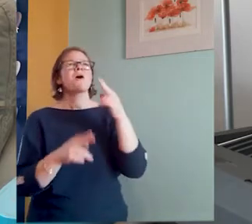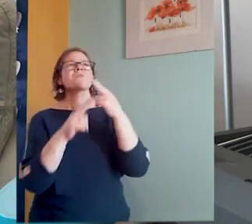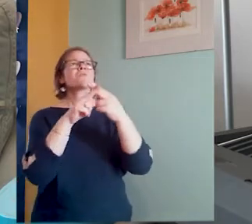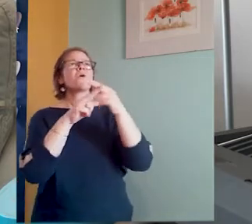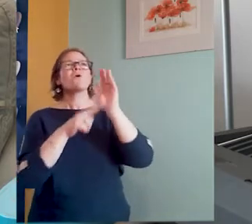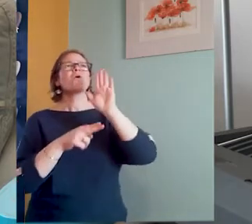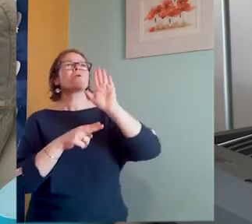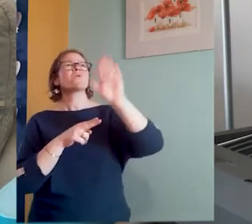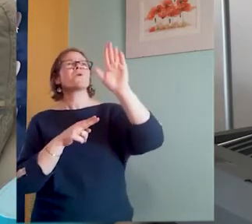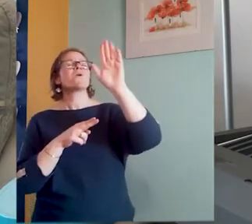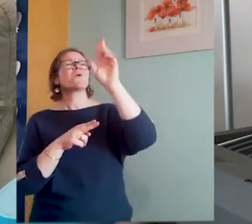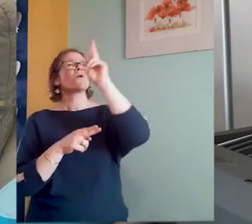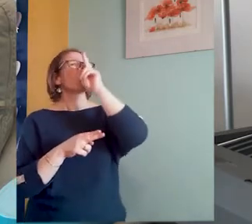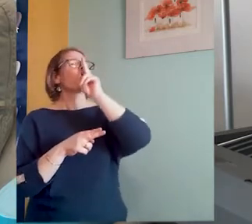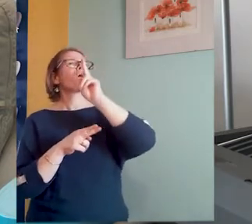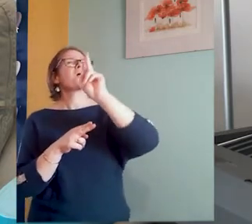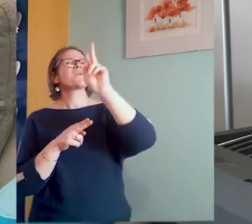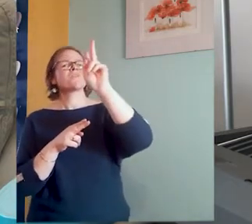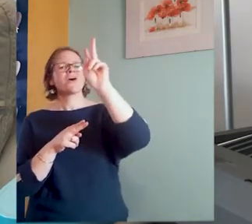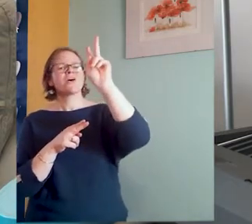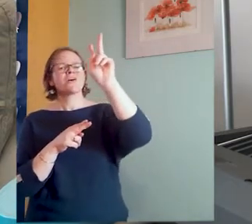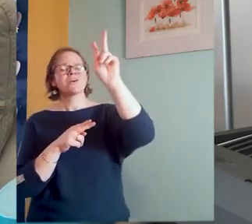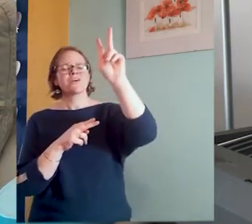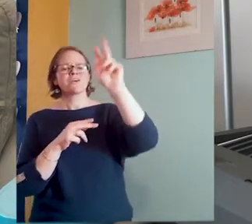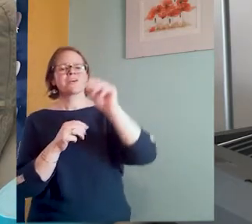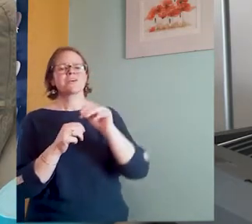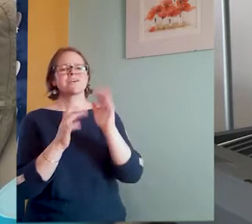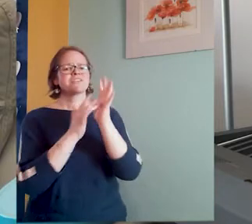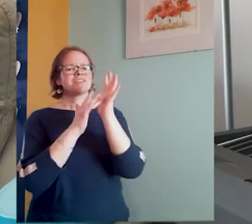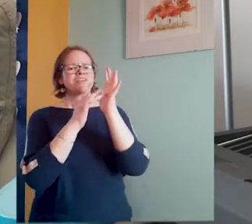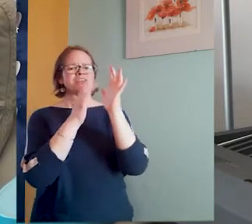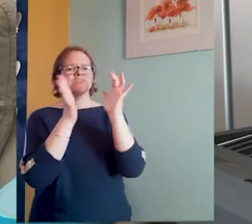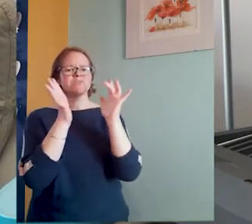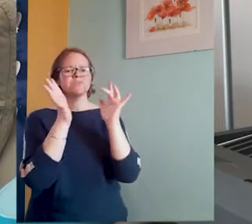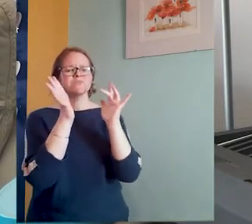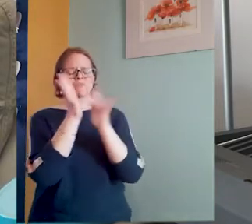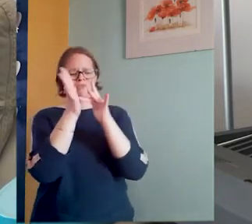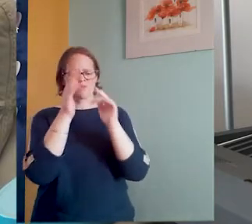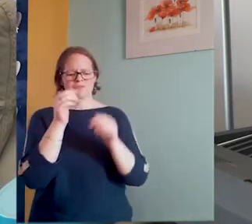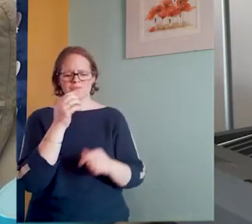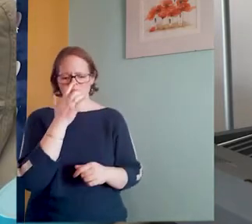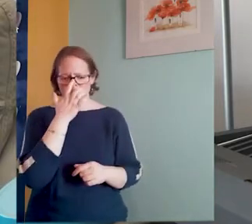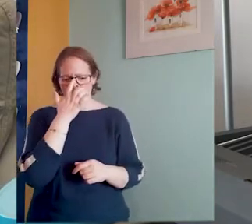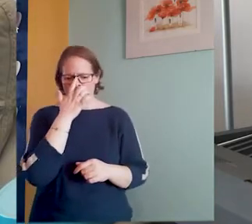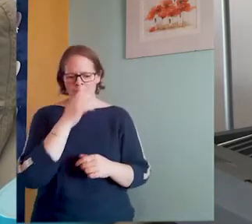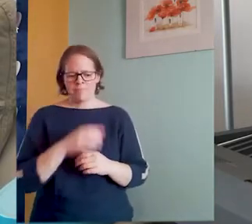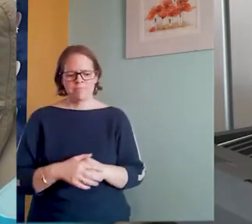En l'honneur de